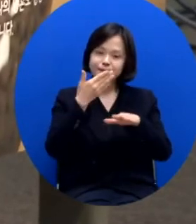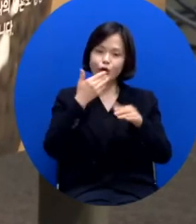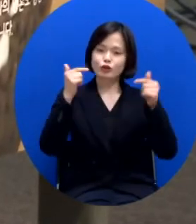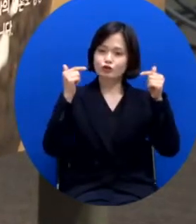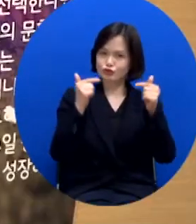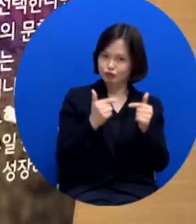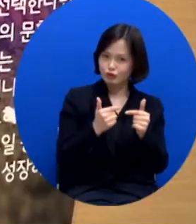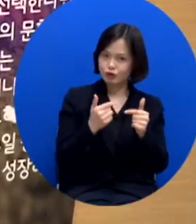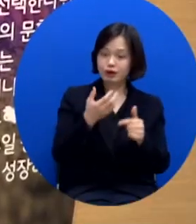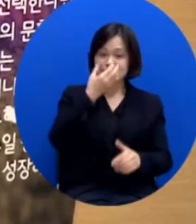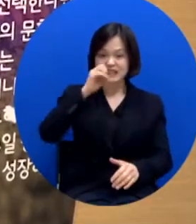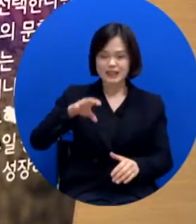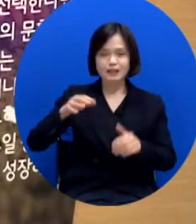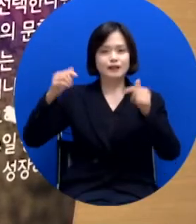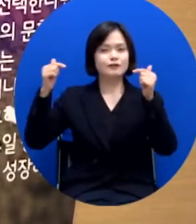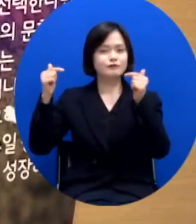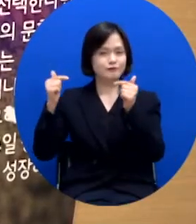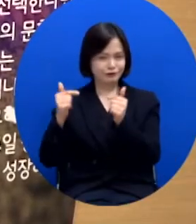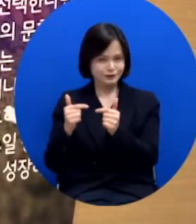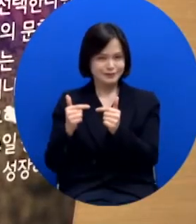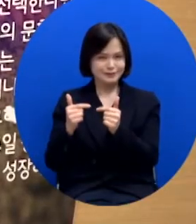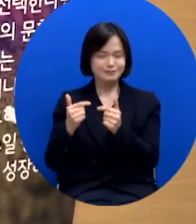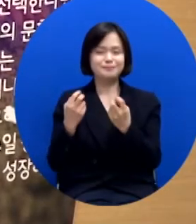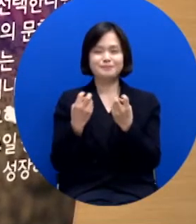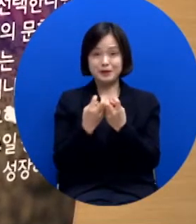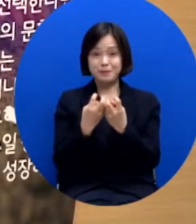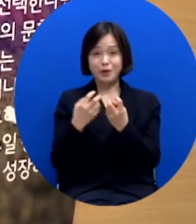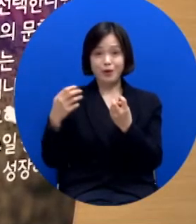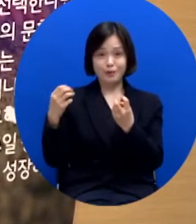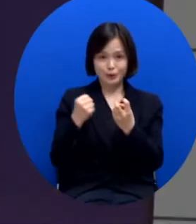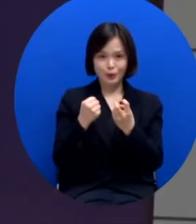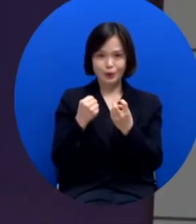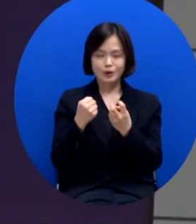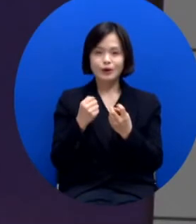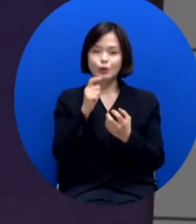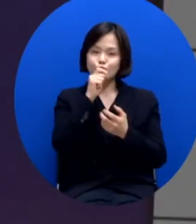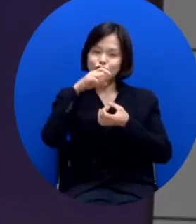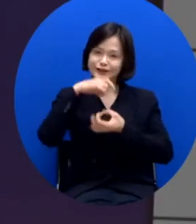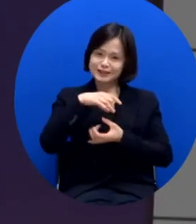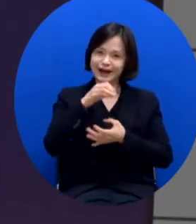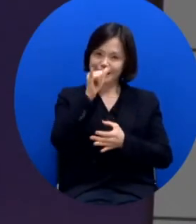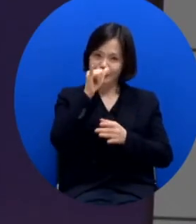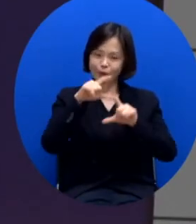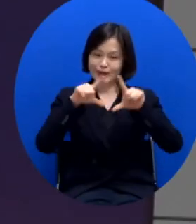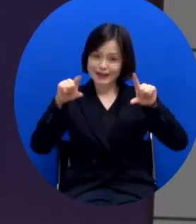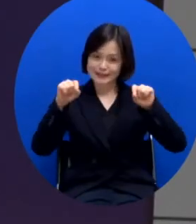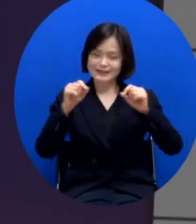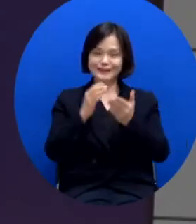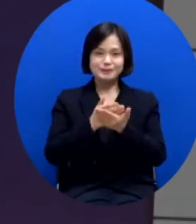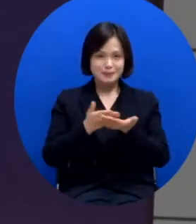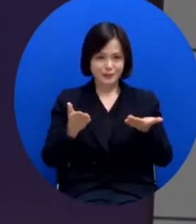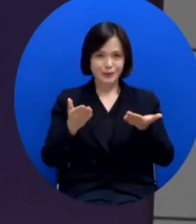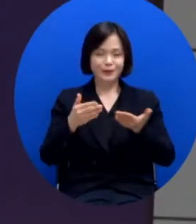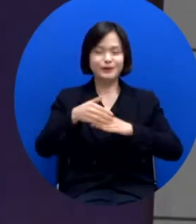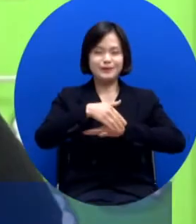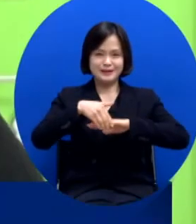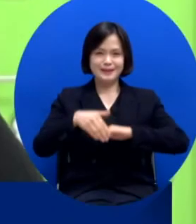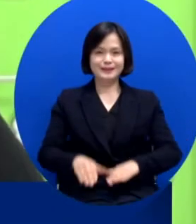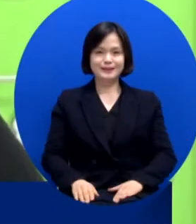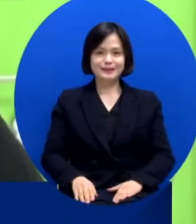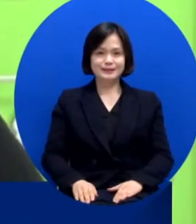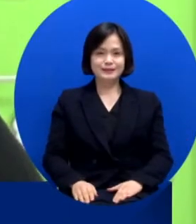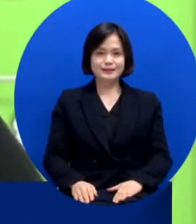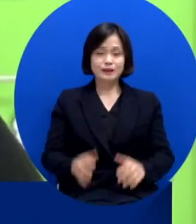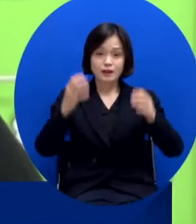매일 실천할 수 있는 수칙을 담은 탄소 금식 묵상과 실천 카드를 배포할 계획입니다. 사순절 기간